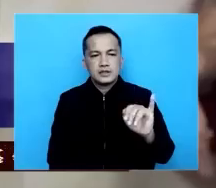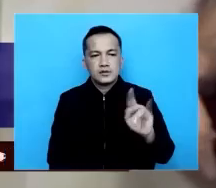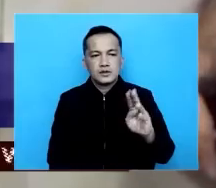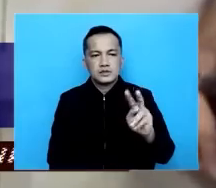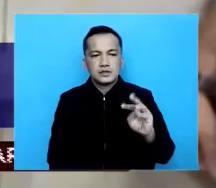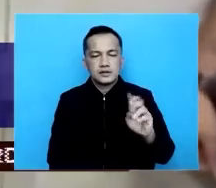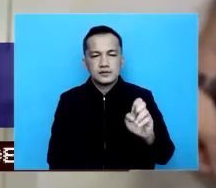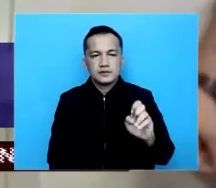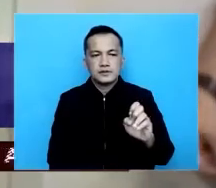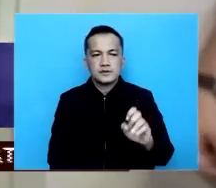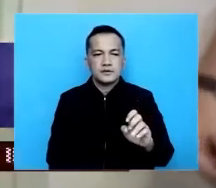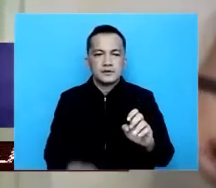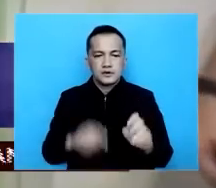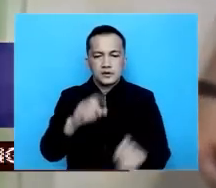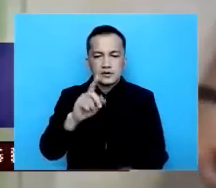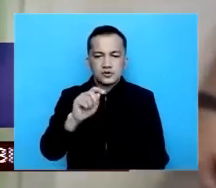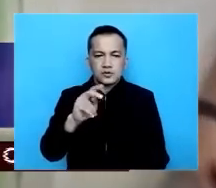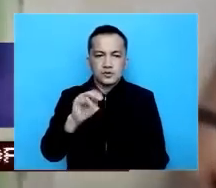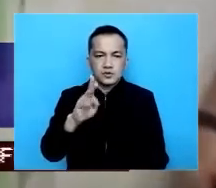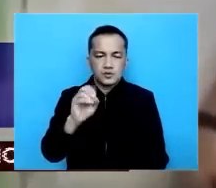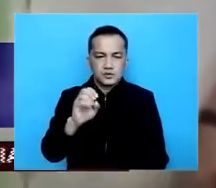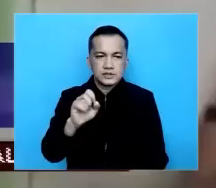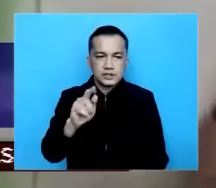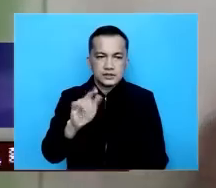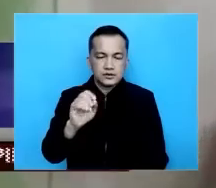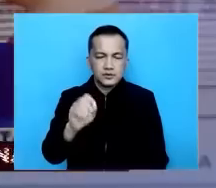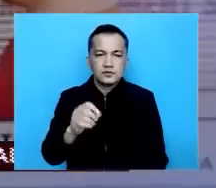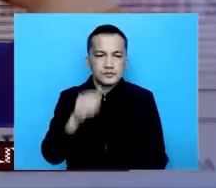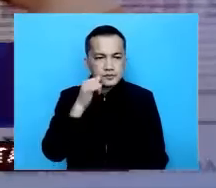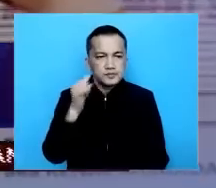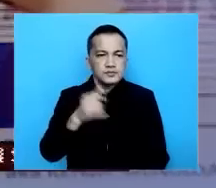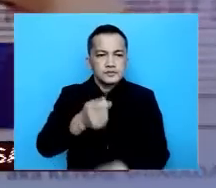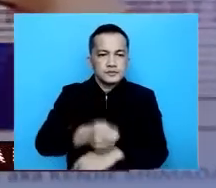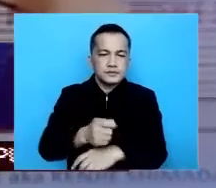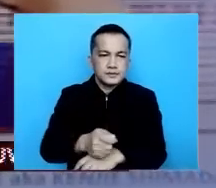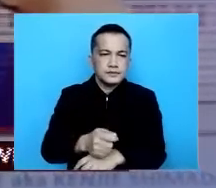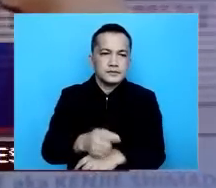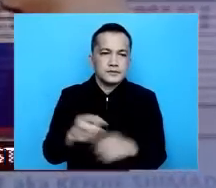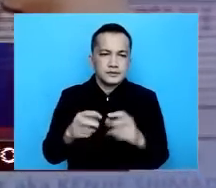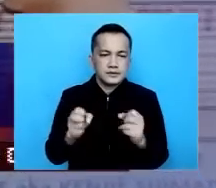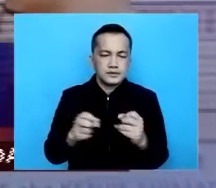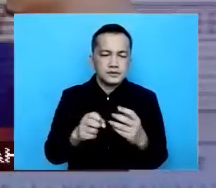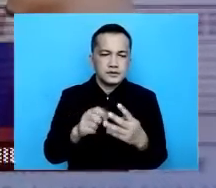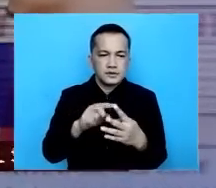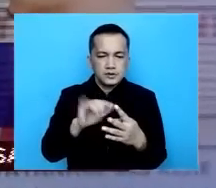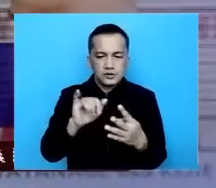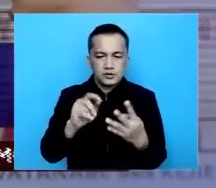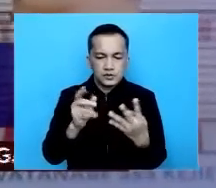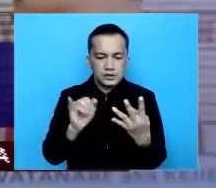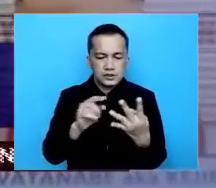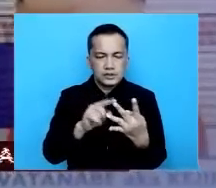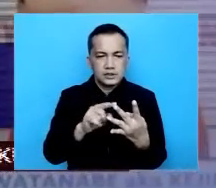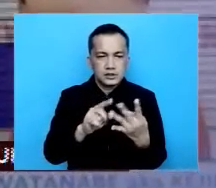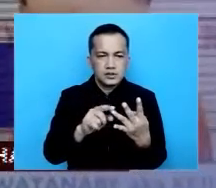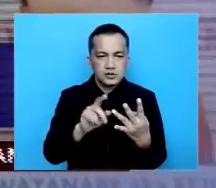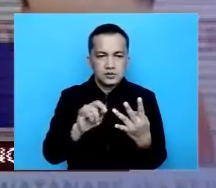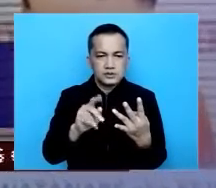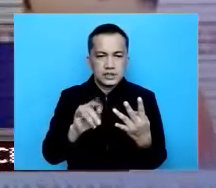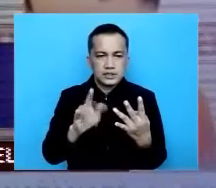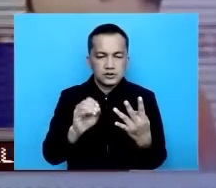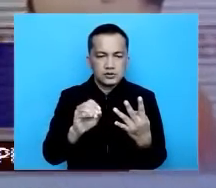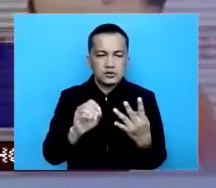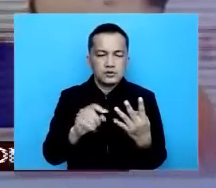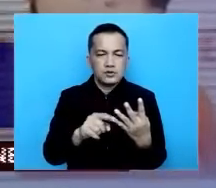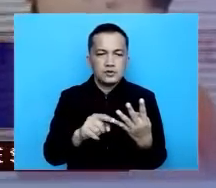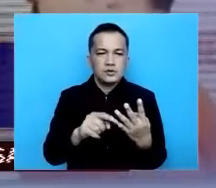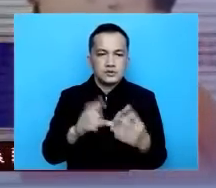Tomonobu Saito. Kahapon, itinuloy ang pagdinig sa kaso laban kina Yuki Watanabe at Tomonobu Saito para sa kasong